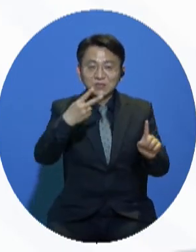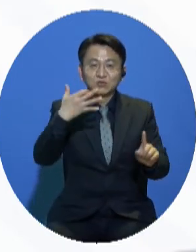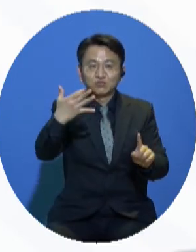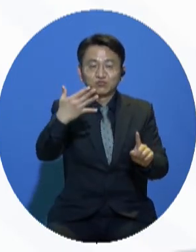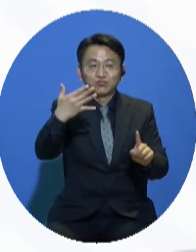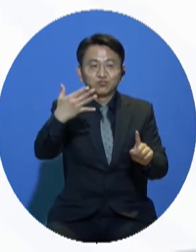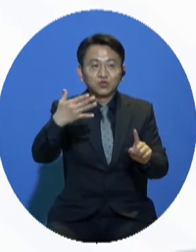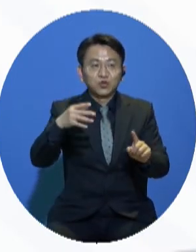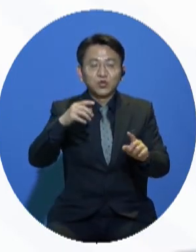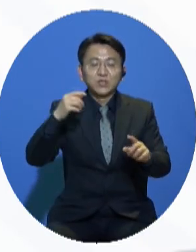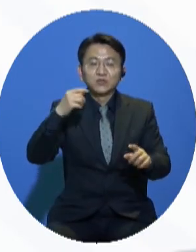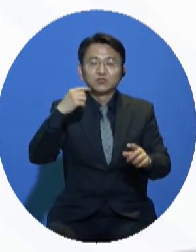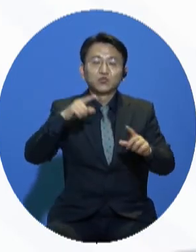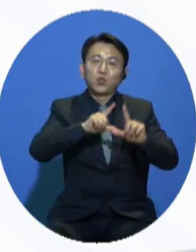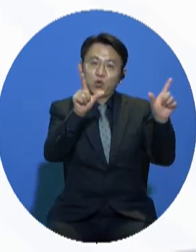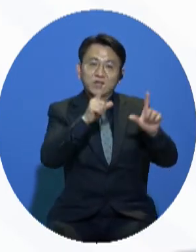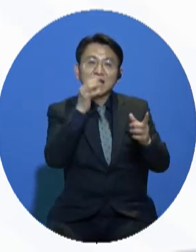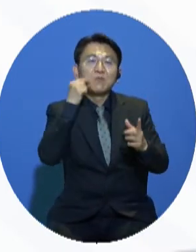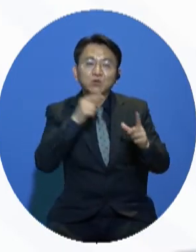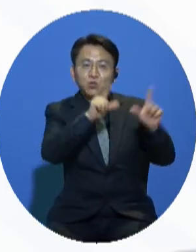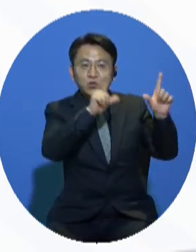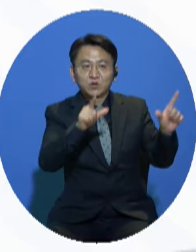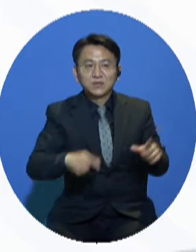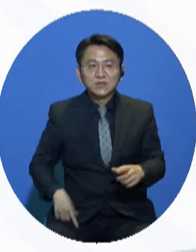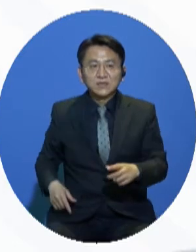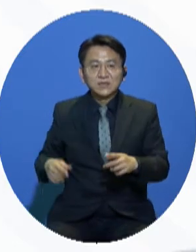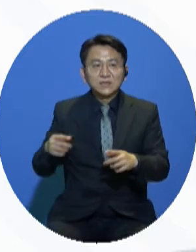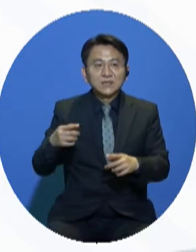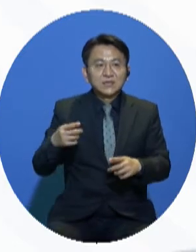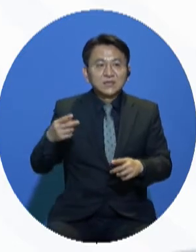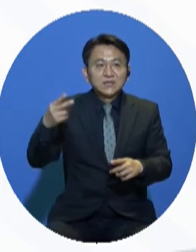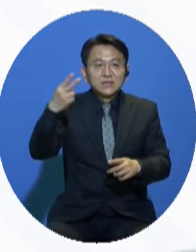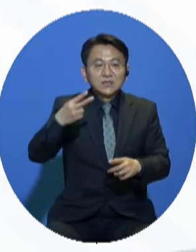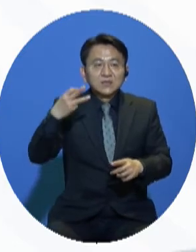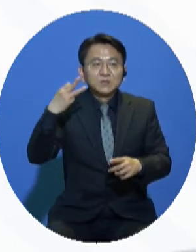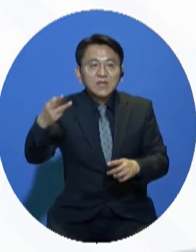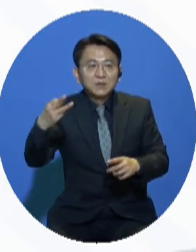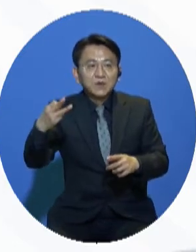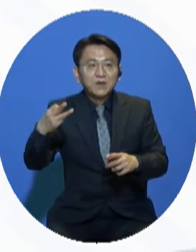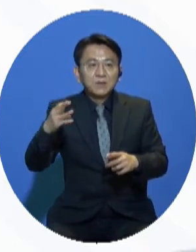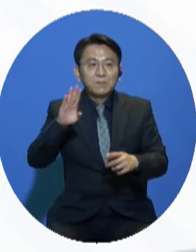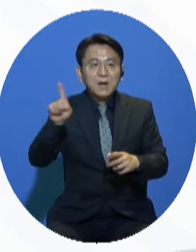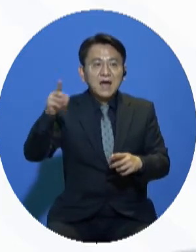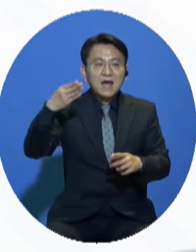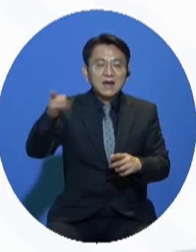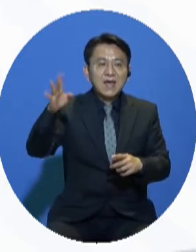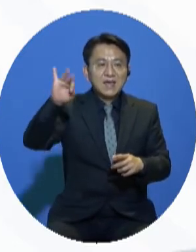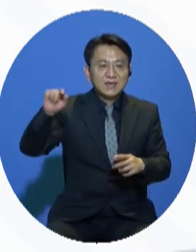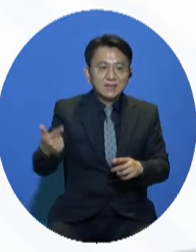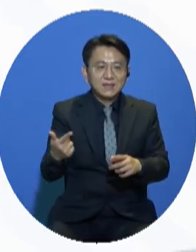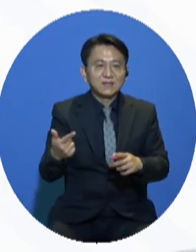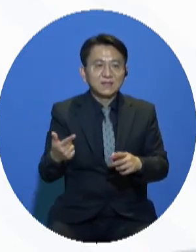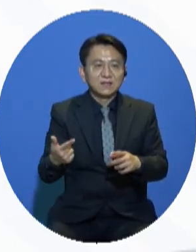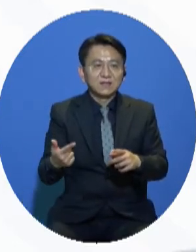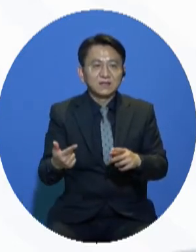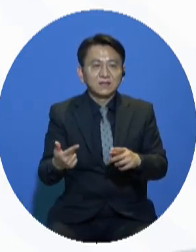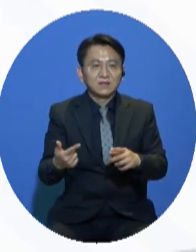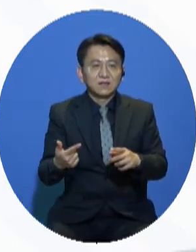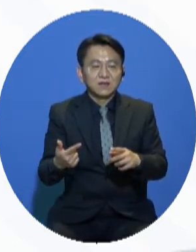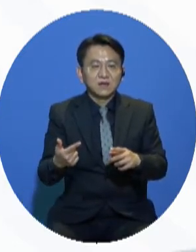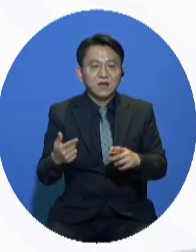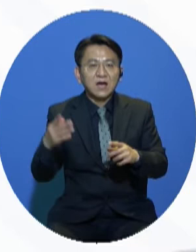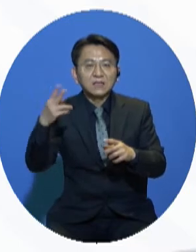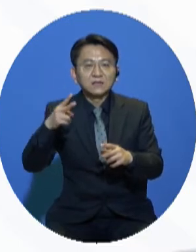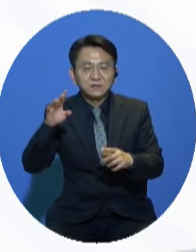2009년 도쿄에서 그리고 연말에 바레인에서 제4회의 이 청소년 아시아 패럴림픽 경기가 개최가